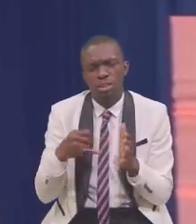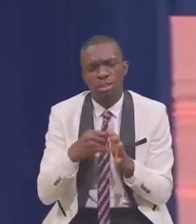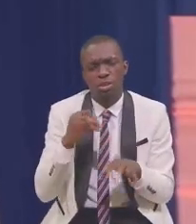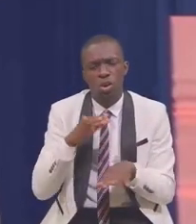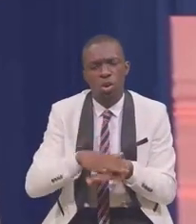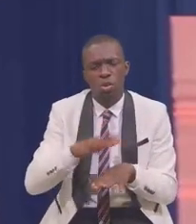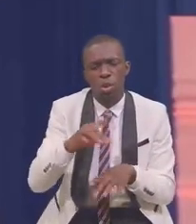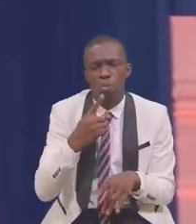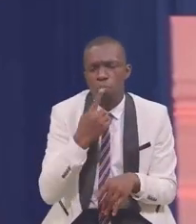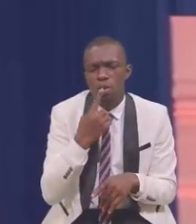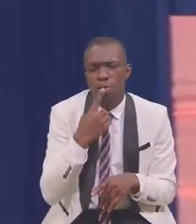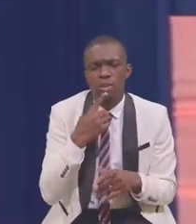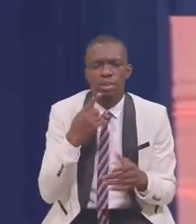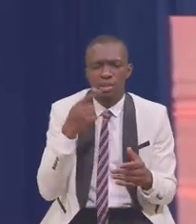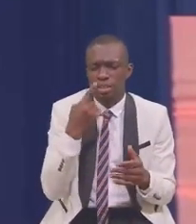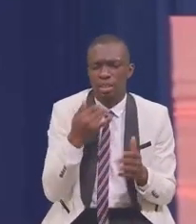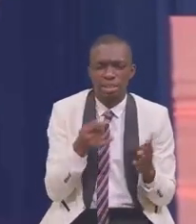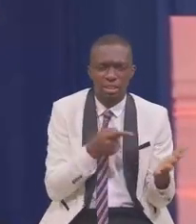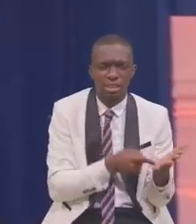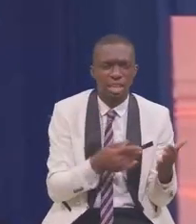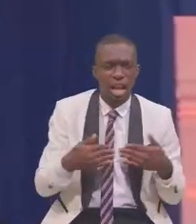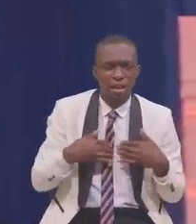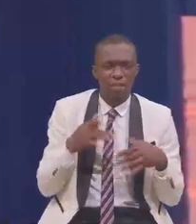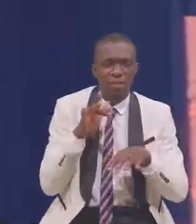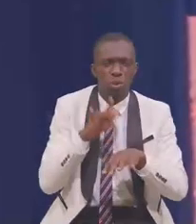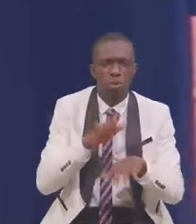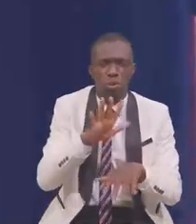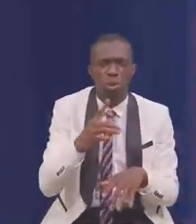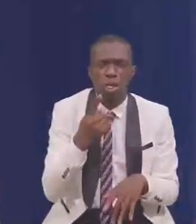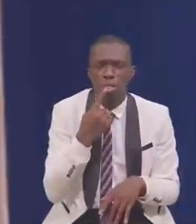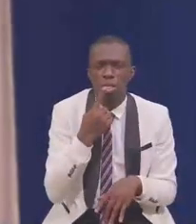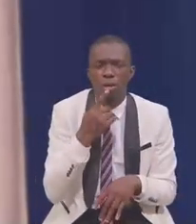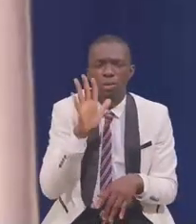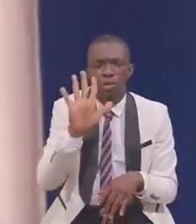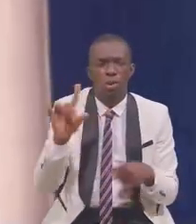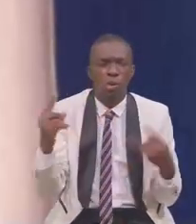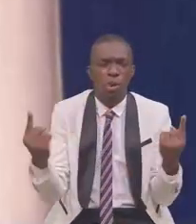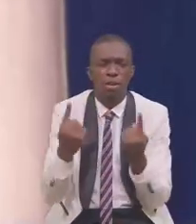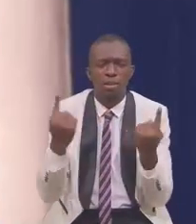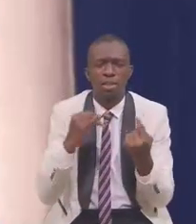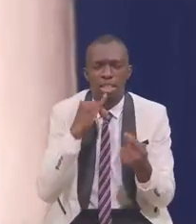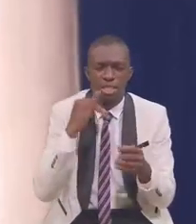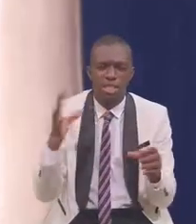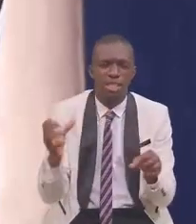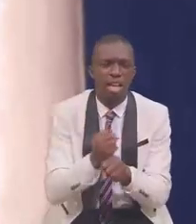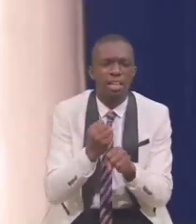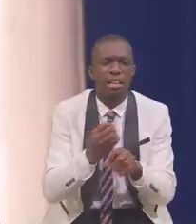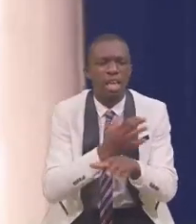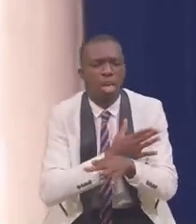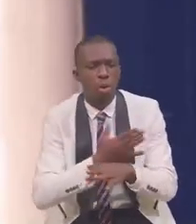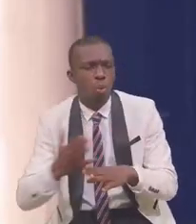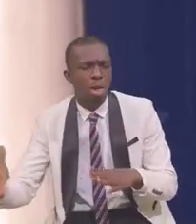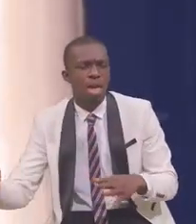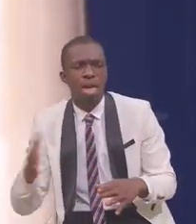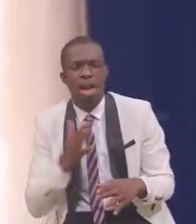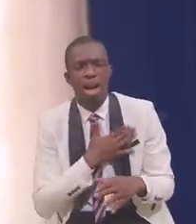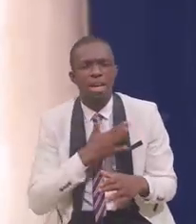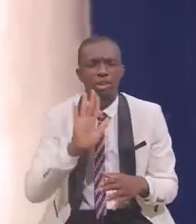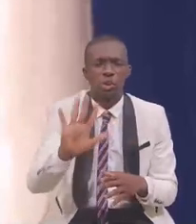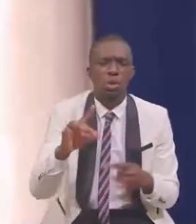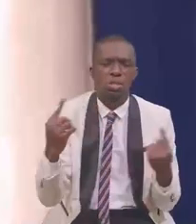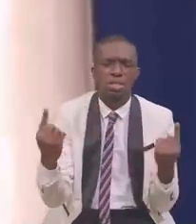il en toucha ma bouche et dit, ceci a touché tes lèvres, ton iniquité est enlevée et ton péché est expié. C'est la purification, c'est